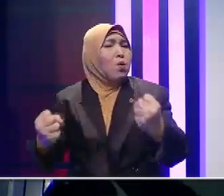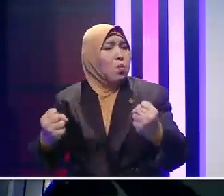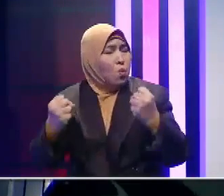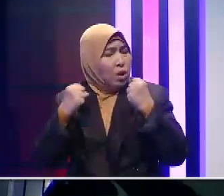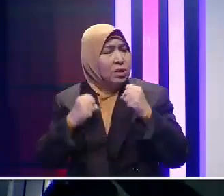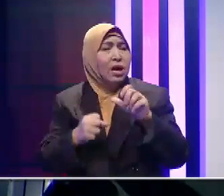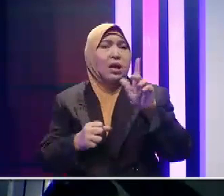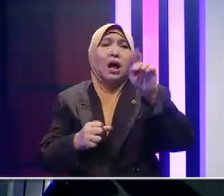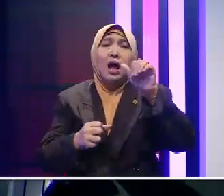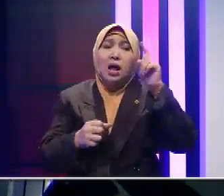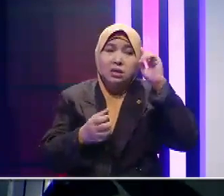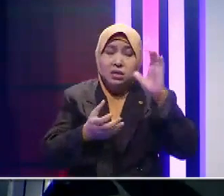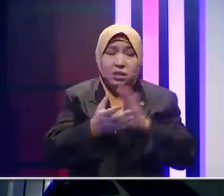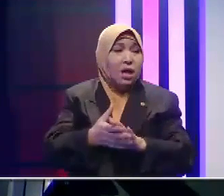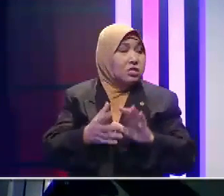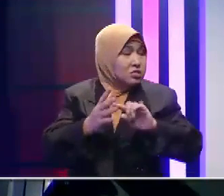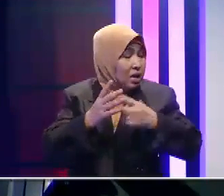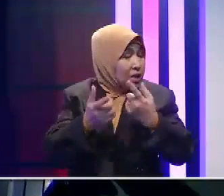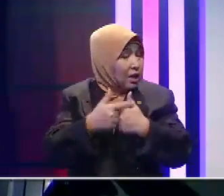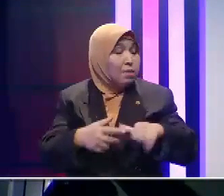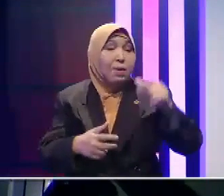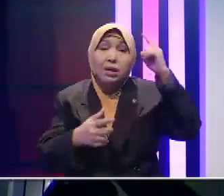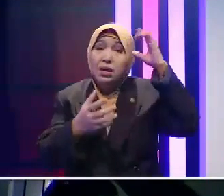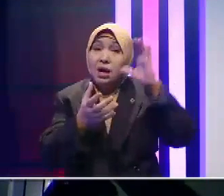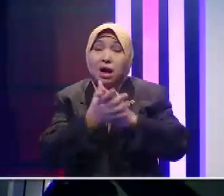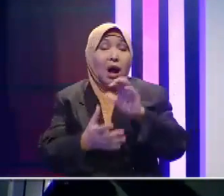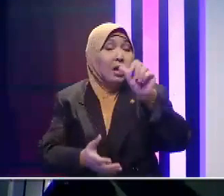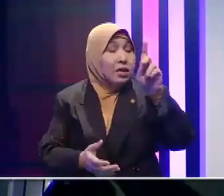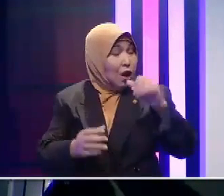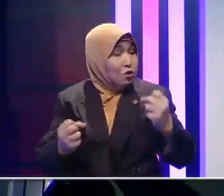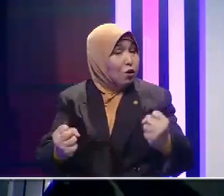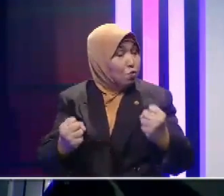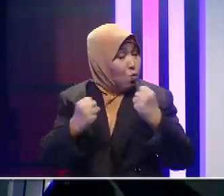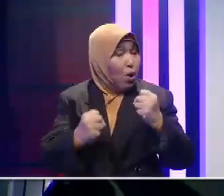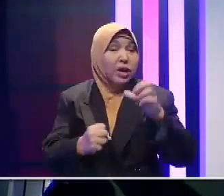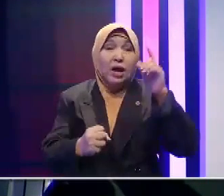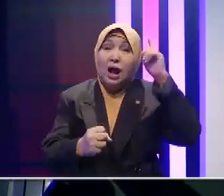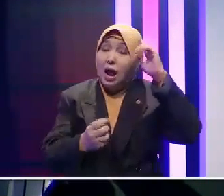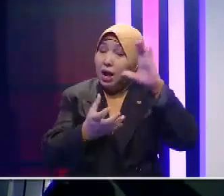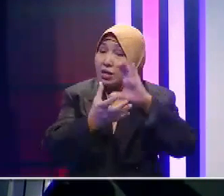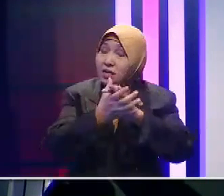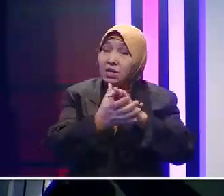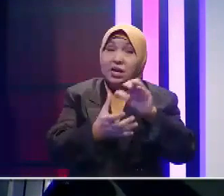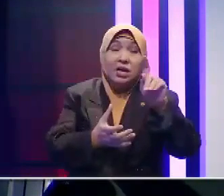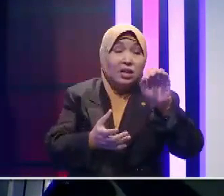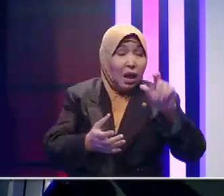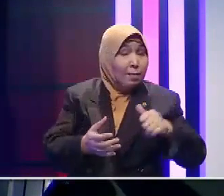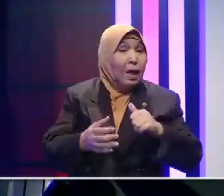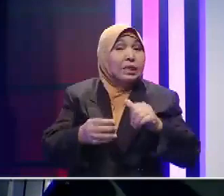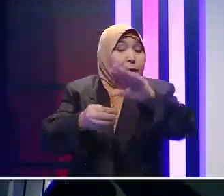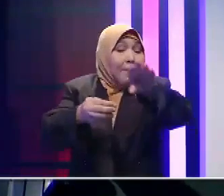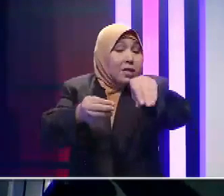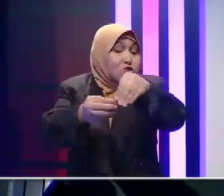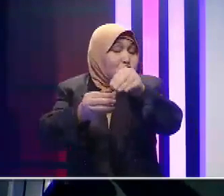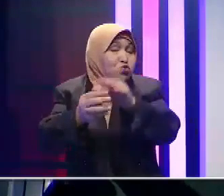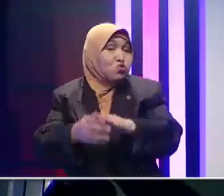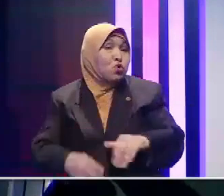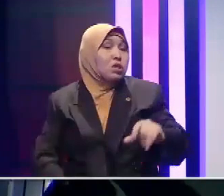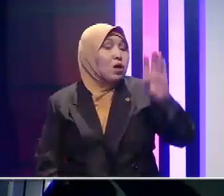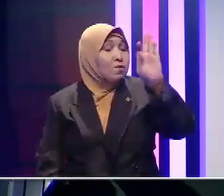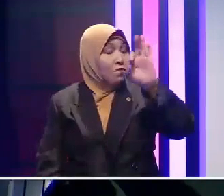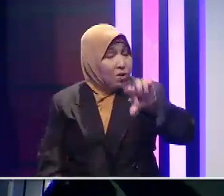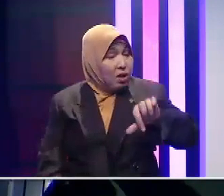akidah. Jadi start daripada akidah. Bagi dah strong sikit akidah tu, dan kita bagi masuk sikit bab-bab fiqah. Dan tauhid tu